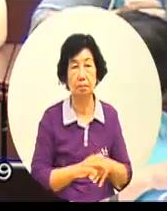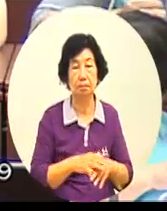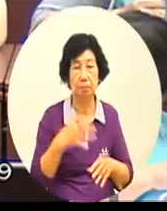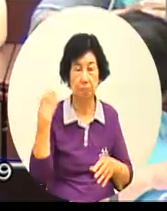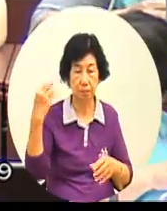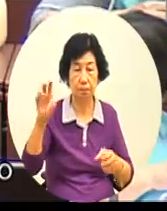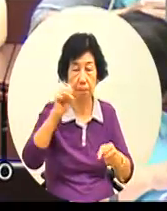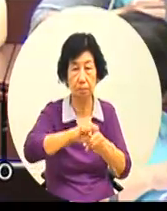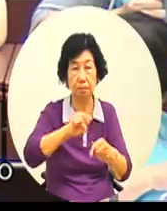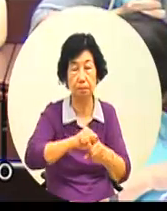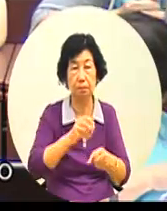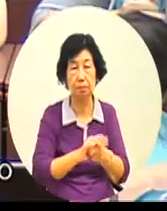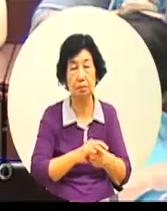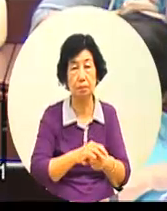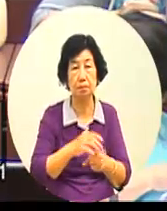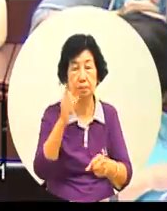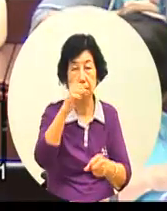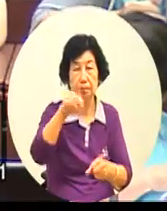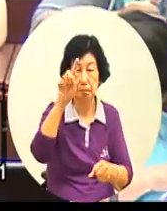增